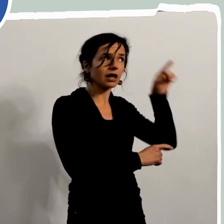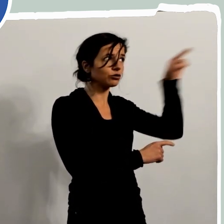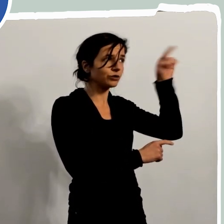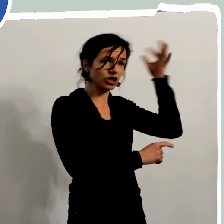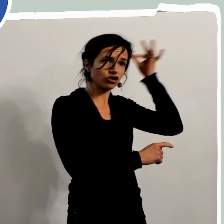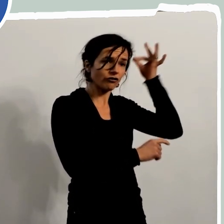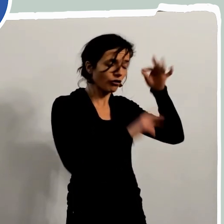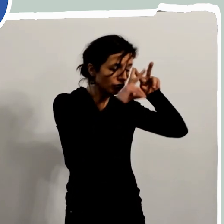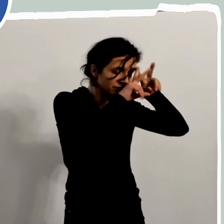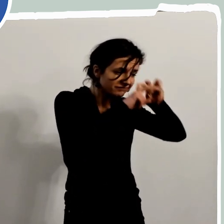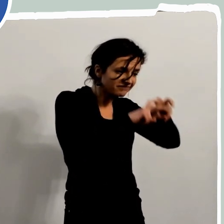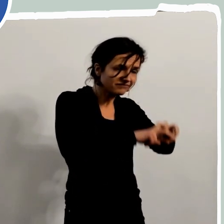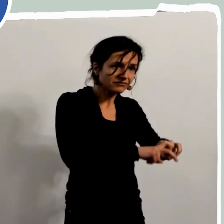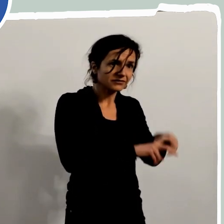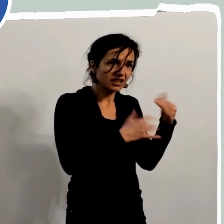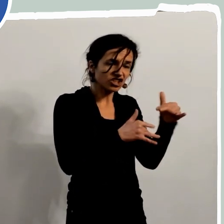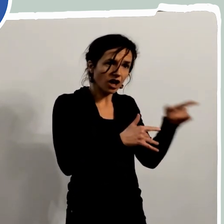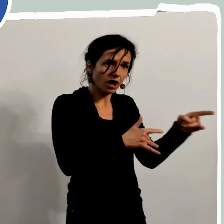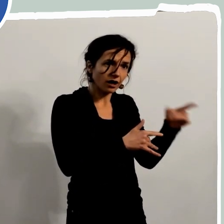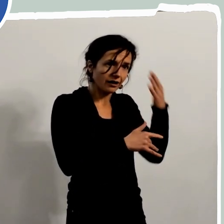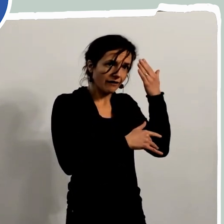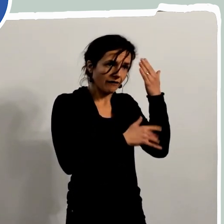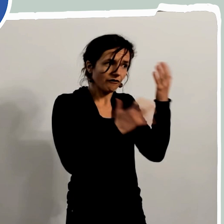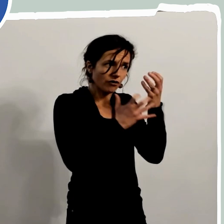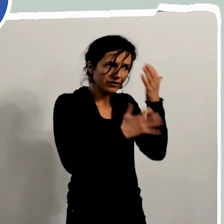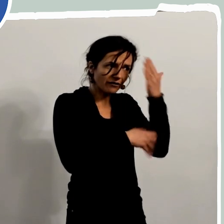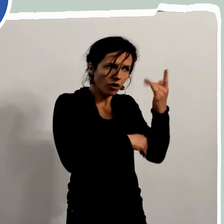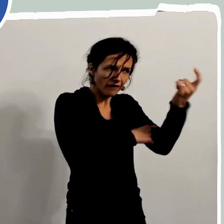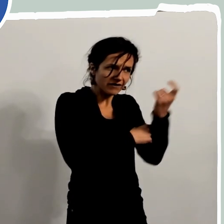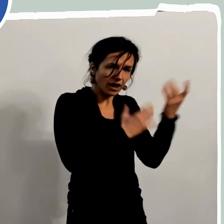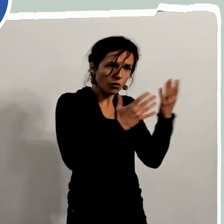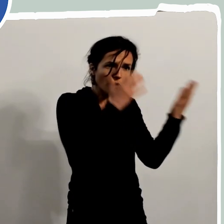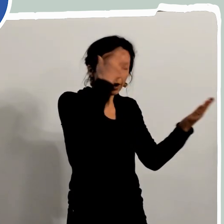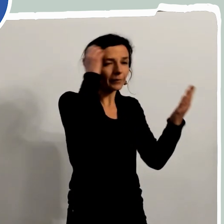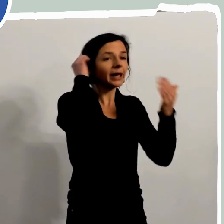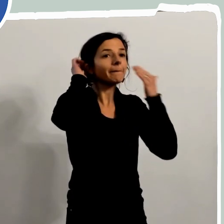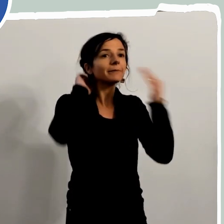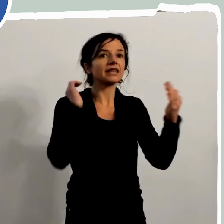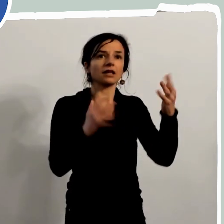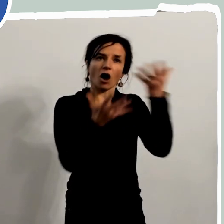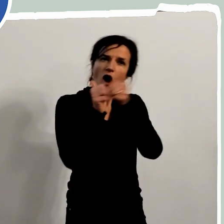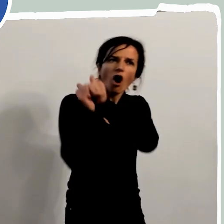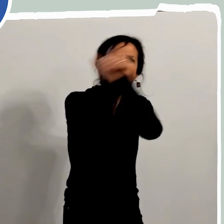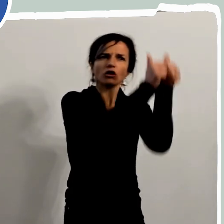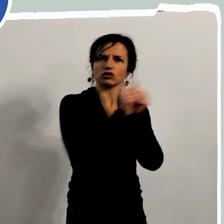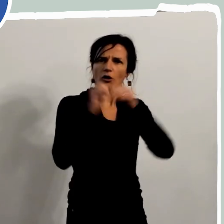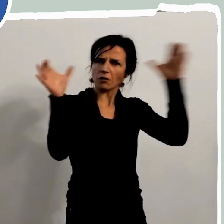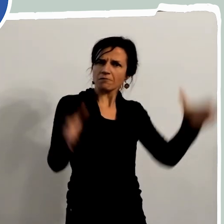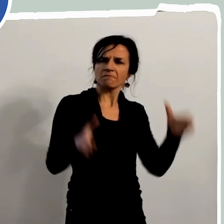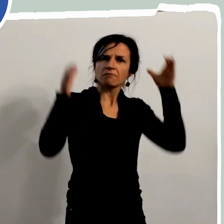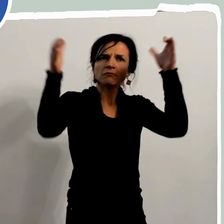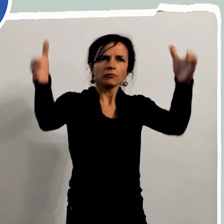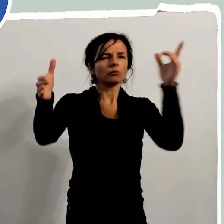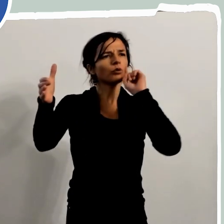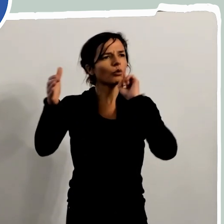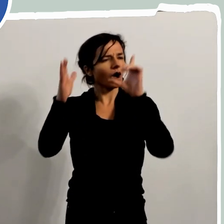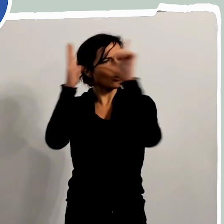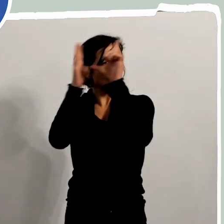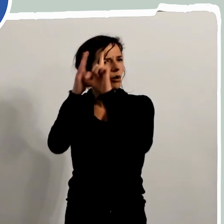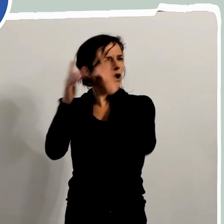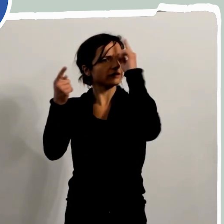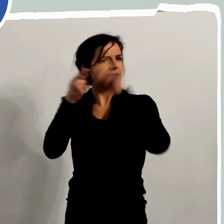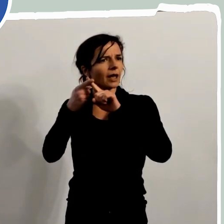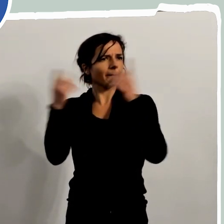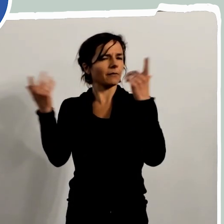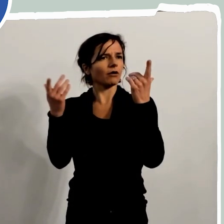les PFAS, pardon. Je vais lui en parler bientôt, mais une action publique, populaire, pour répondre à des 49.3 où il y a de la